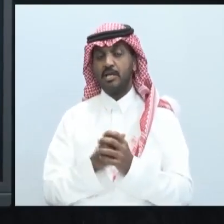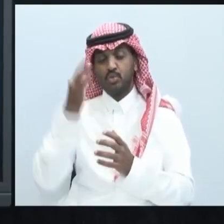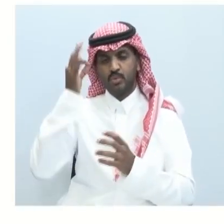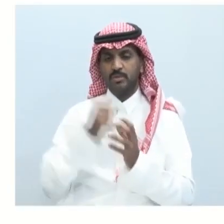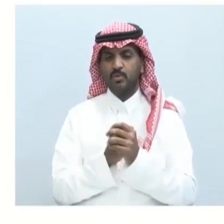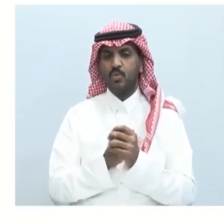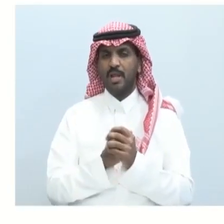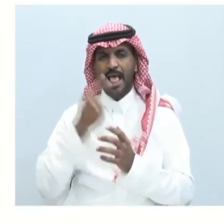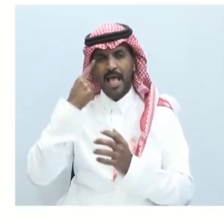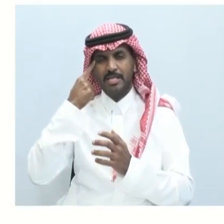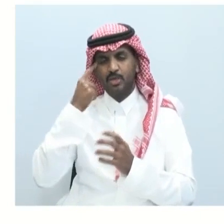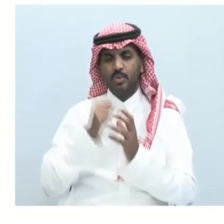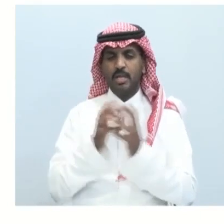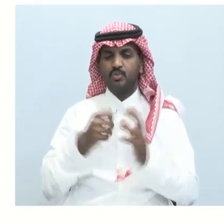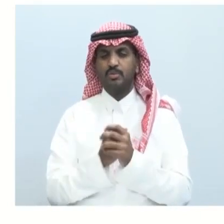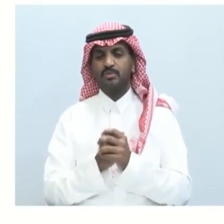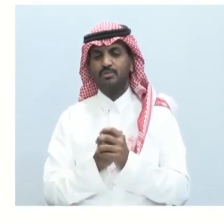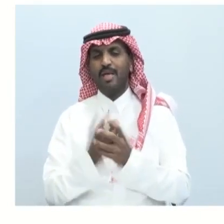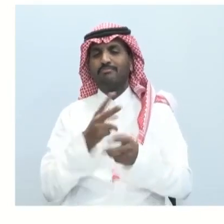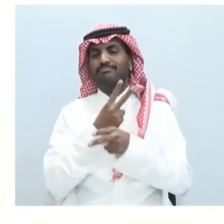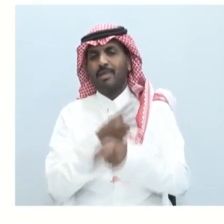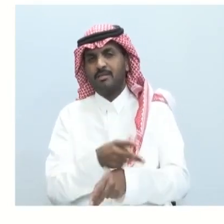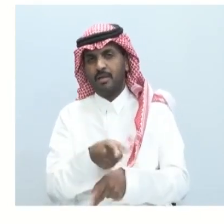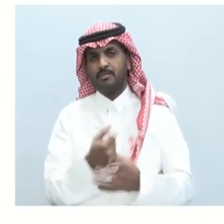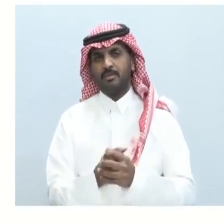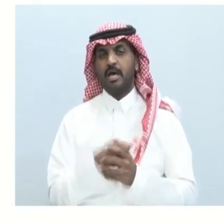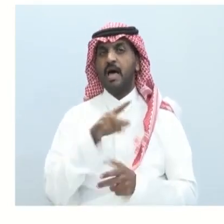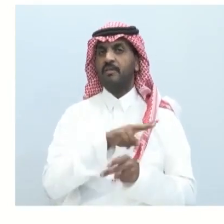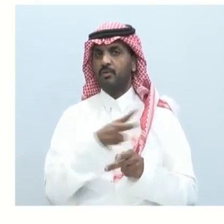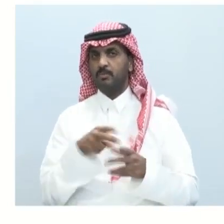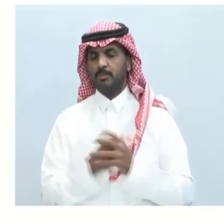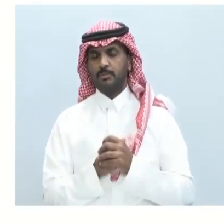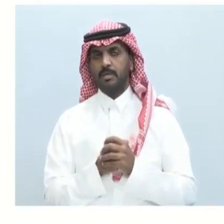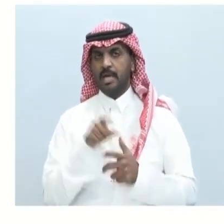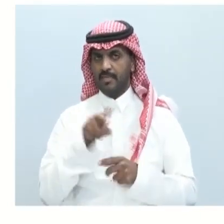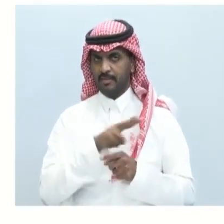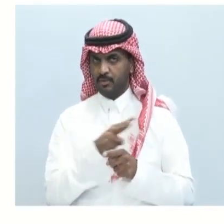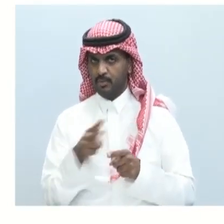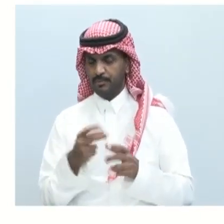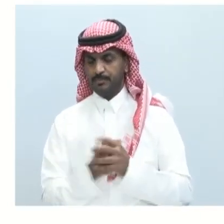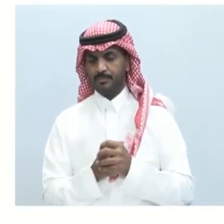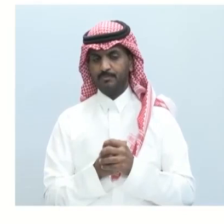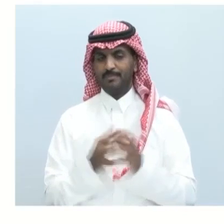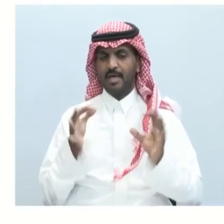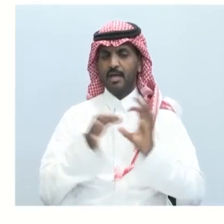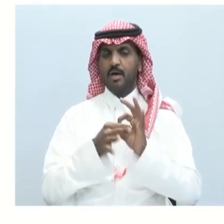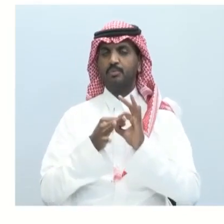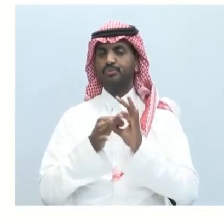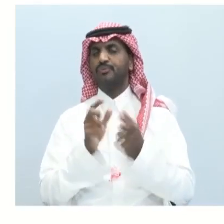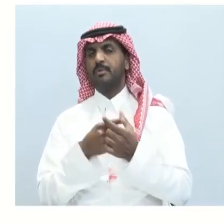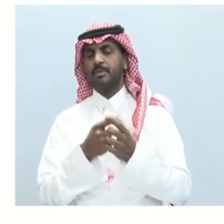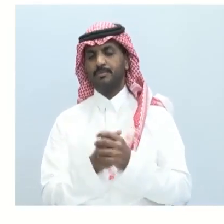الاسود والدب الكسلان نجد ان هذه الانواع نجد انها هنالك ترابط فيما